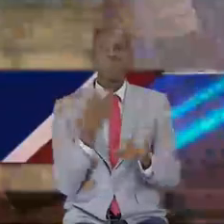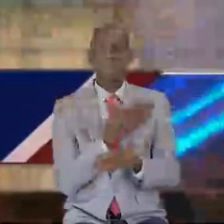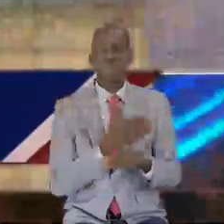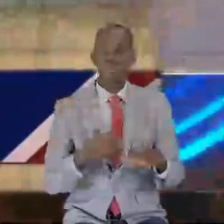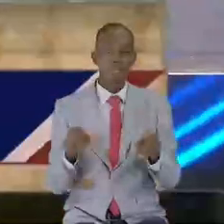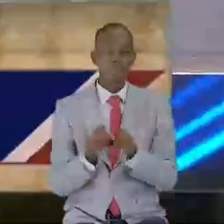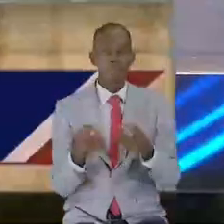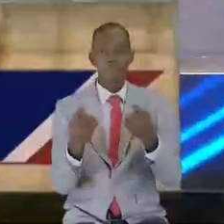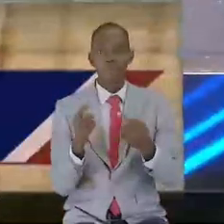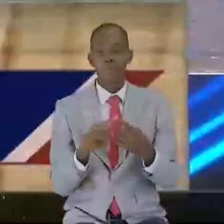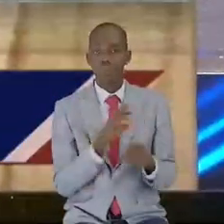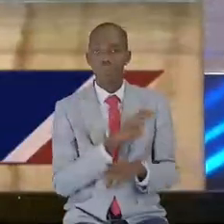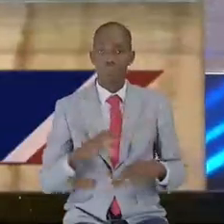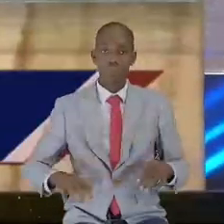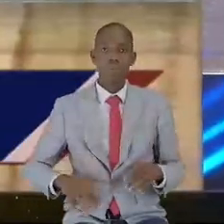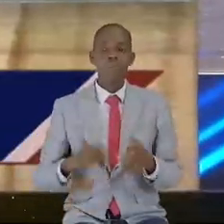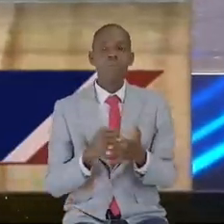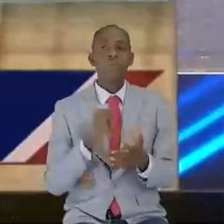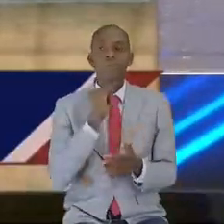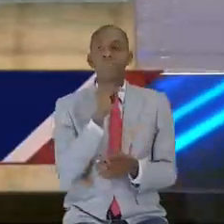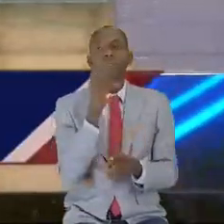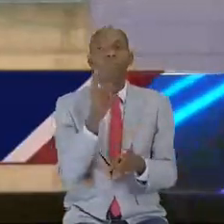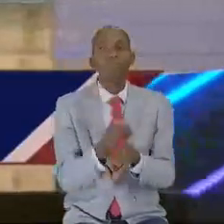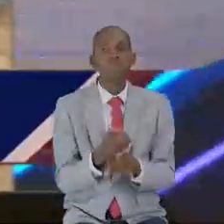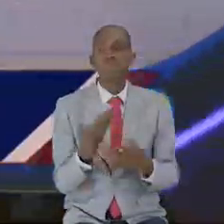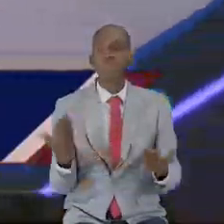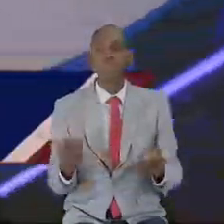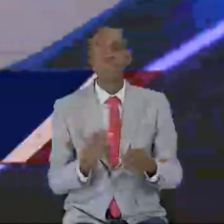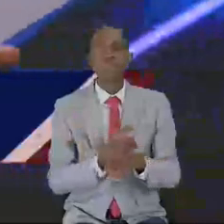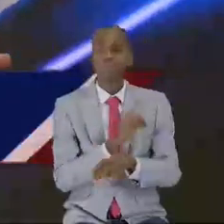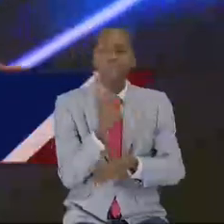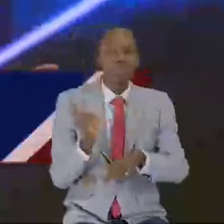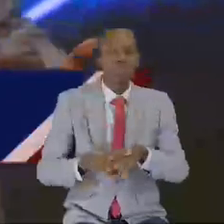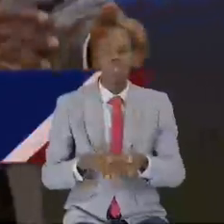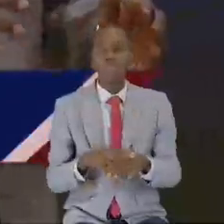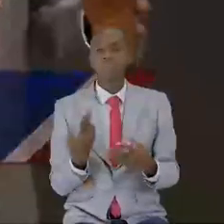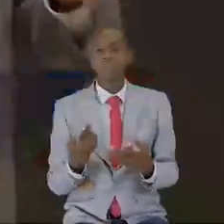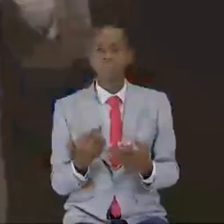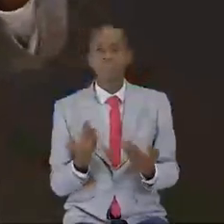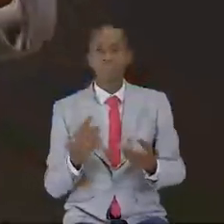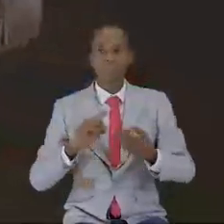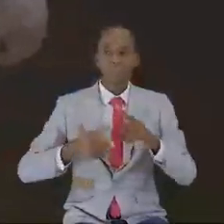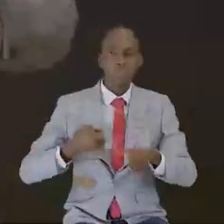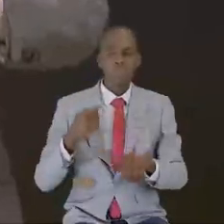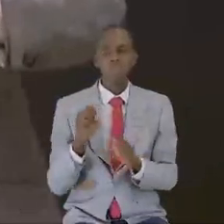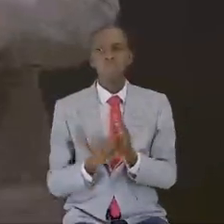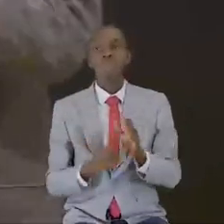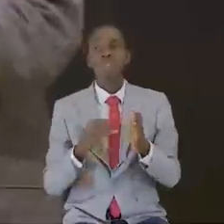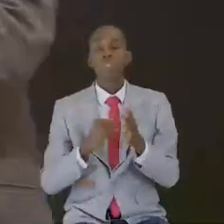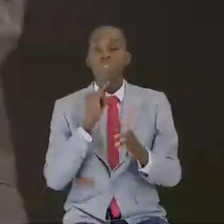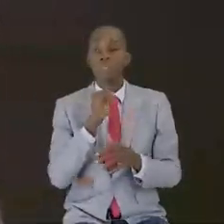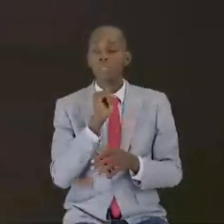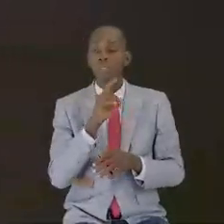venons à Christ, ce n'est pas seulement une relation nominale, c'est